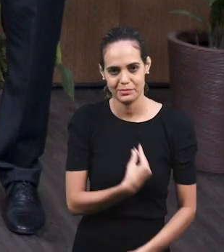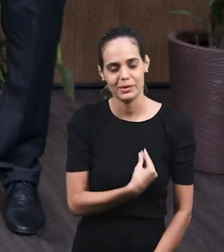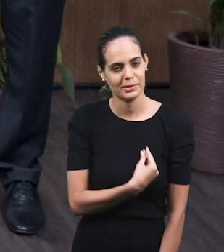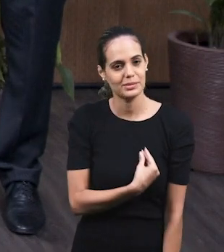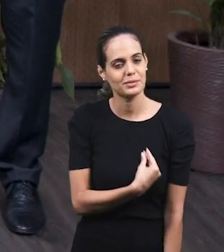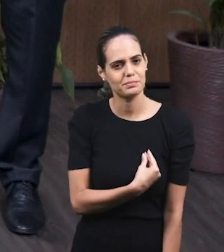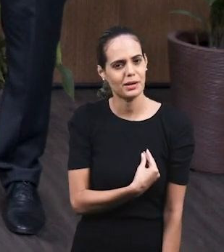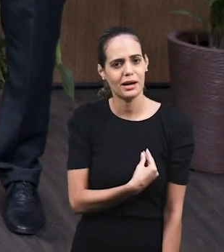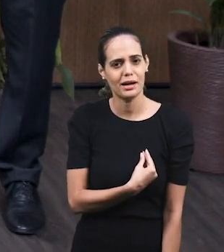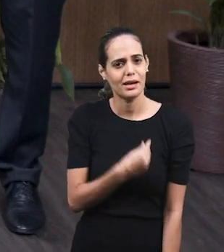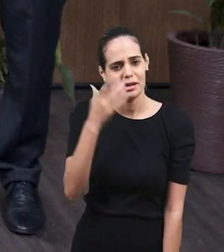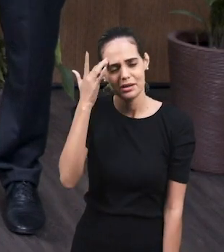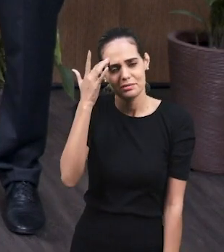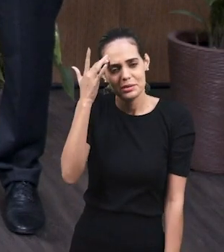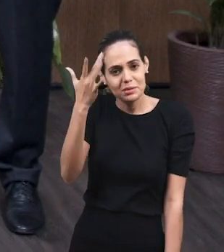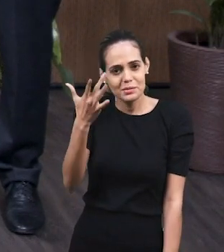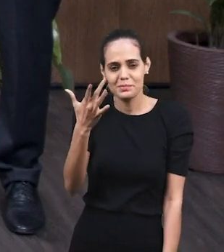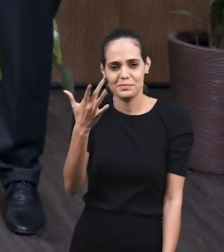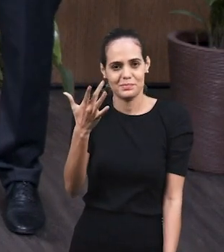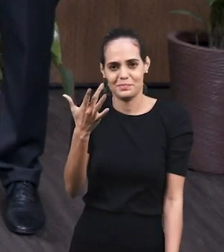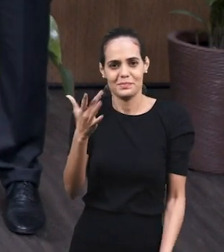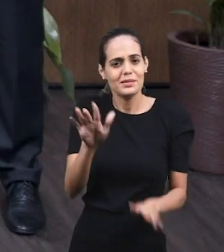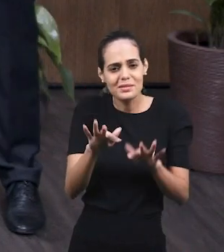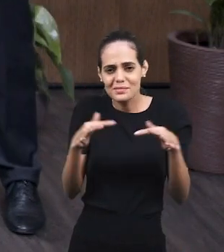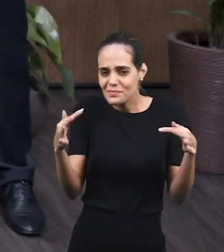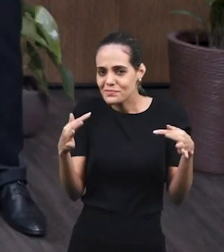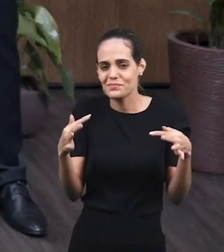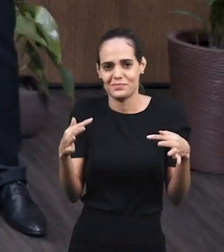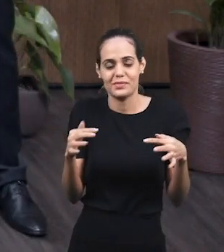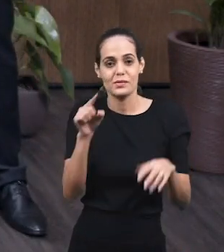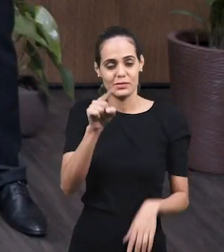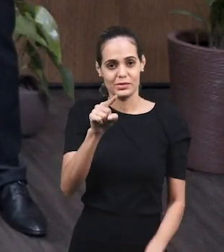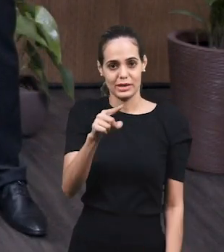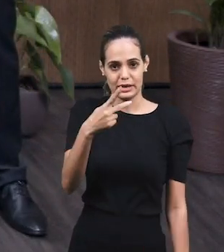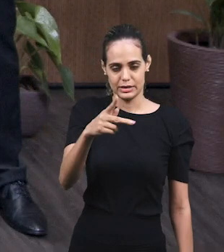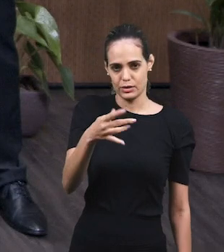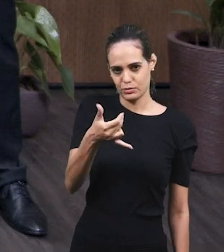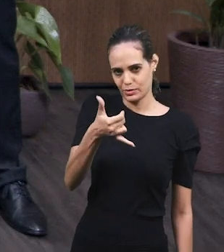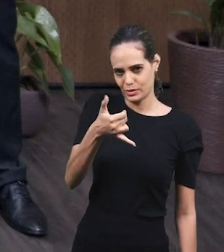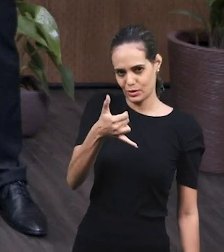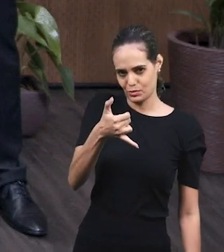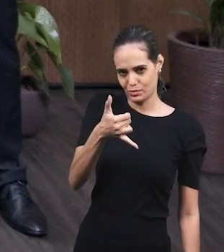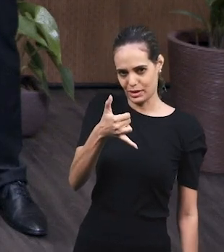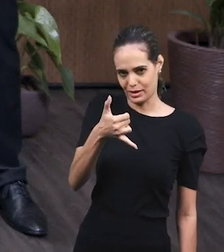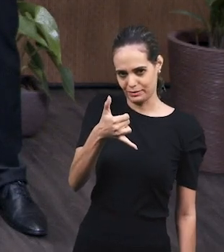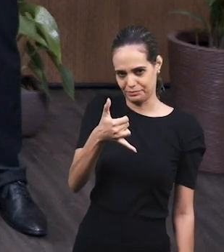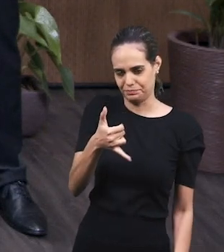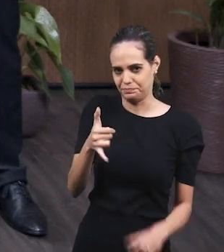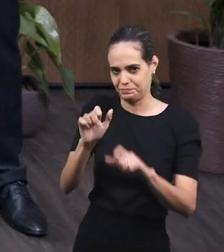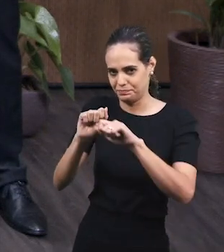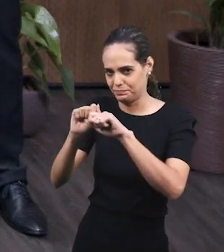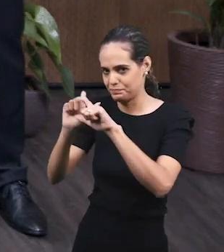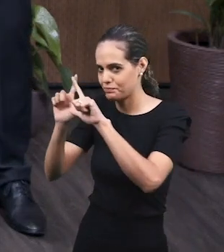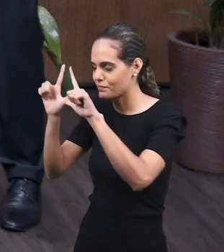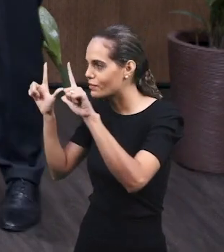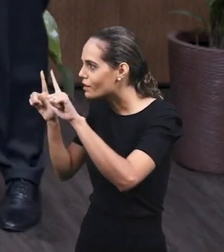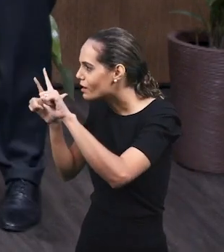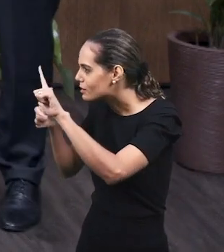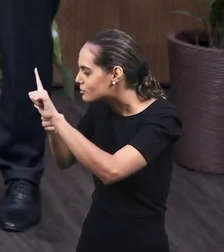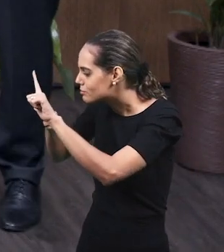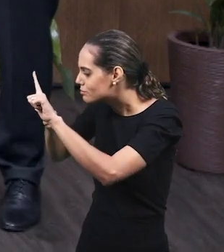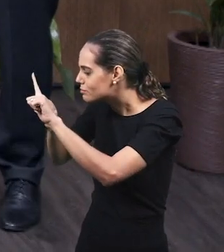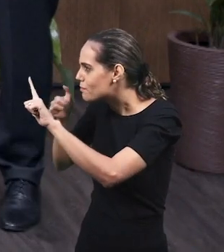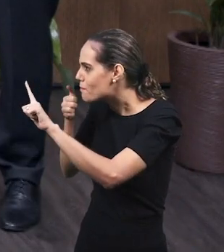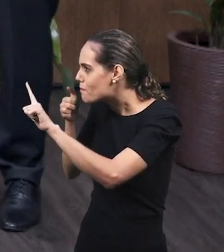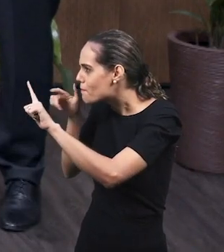ici à l'écran QR code. Celui qui souhaite participer, il est très simple. Il suffit d'ouvrir